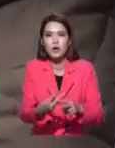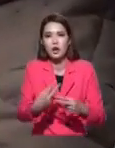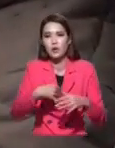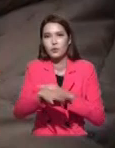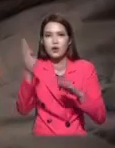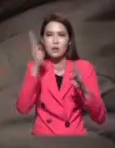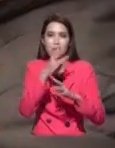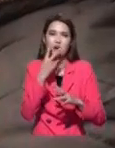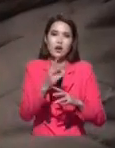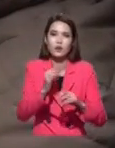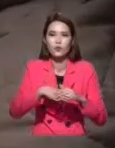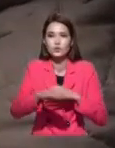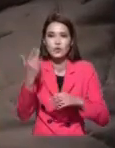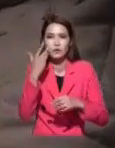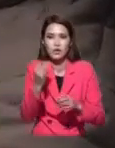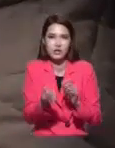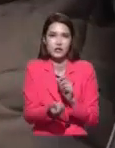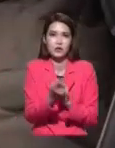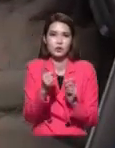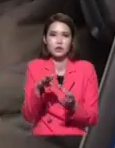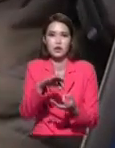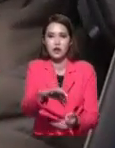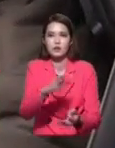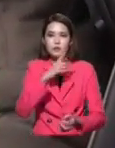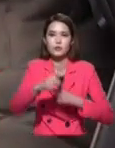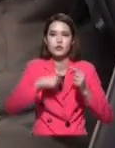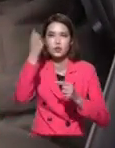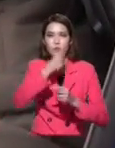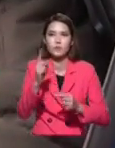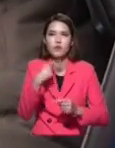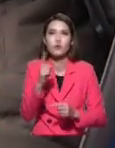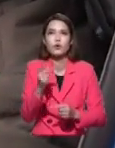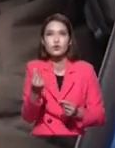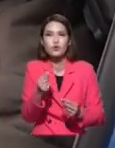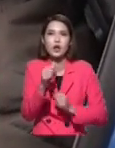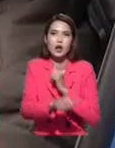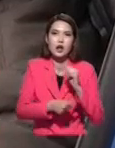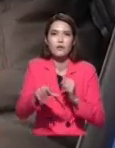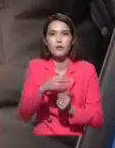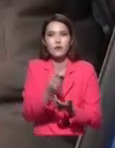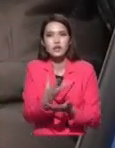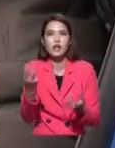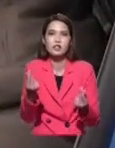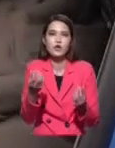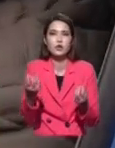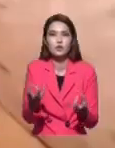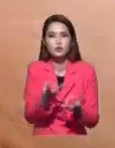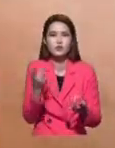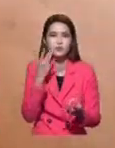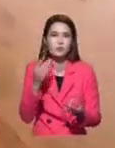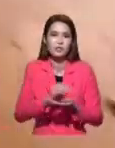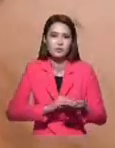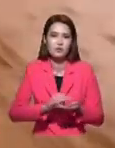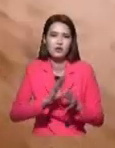и уезжает. Мы опять остаемся без дороги. А на следующий год он скажет, что теперь стройматериалы подорожали, дайте еще денег. Постоянно так происходит.